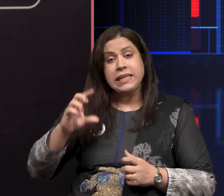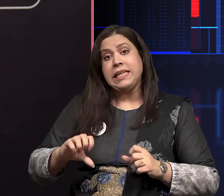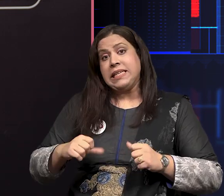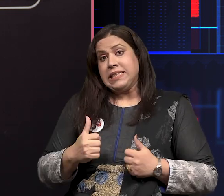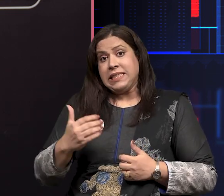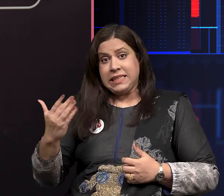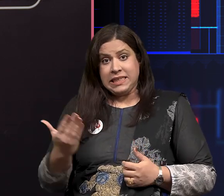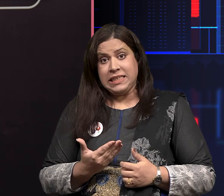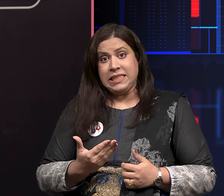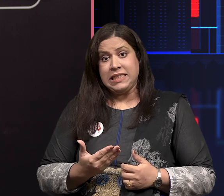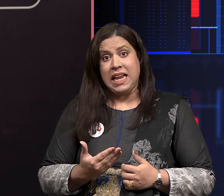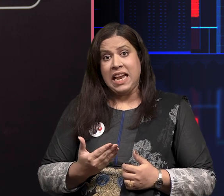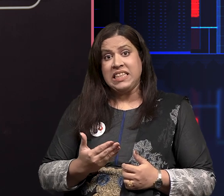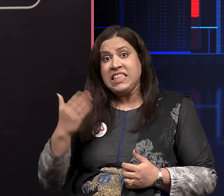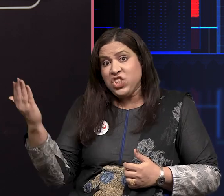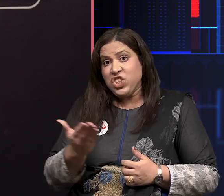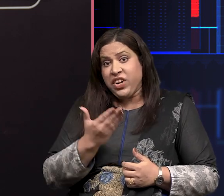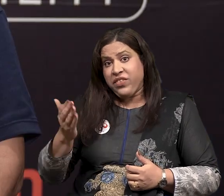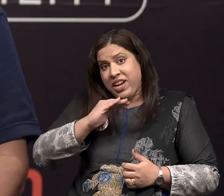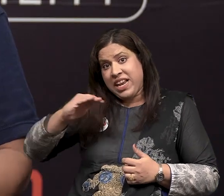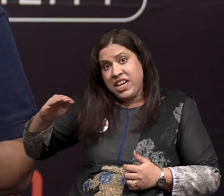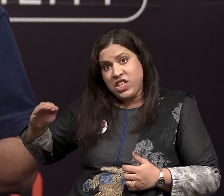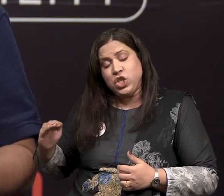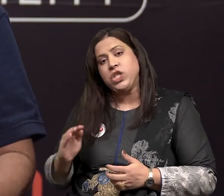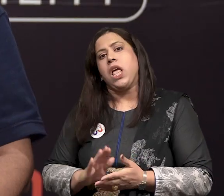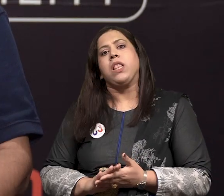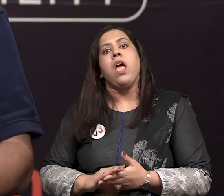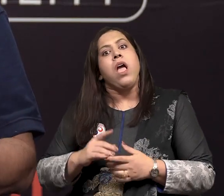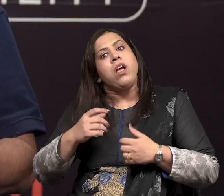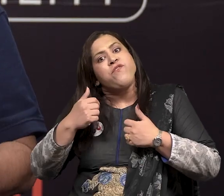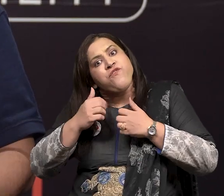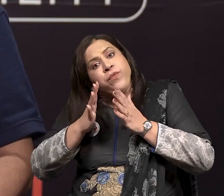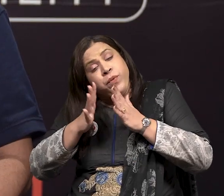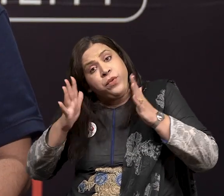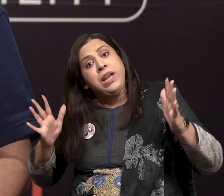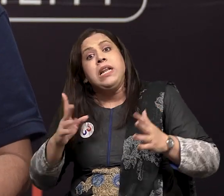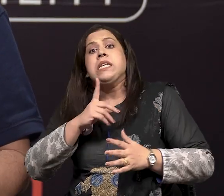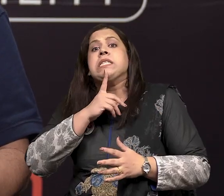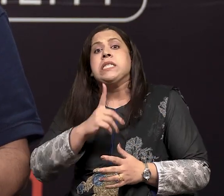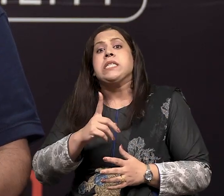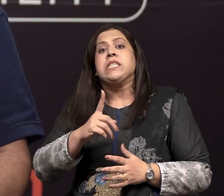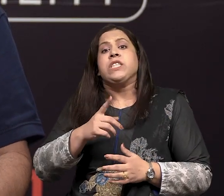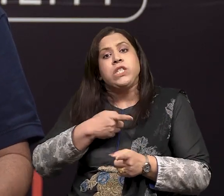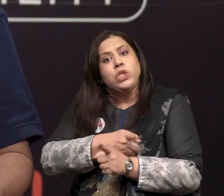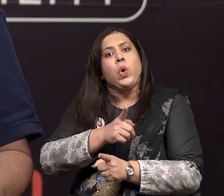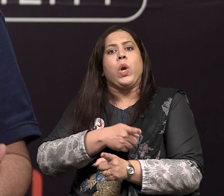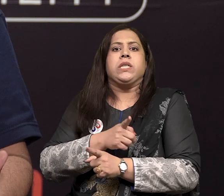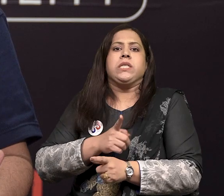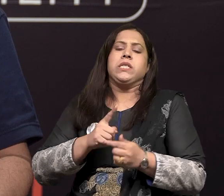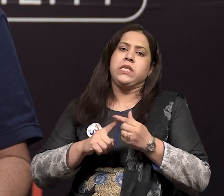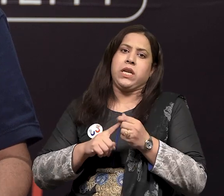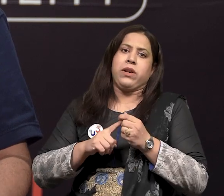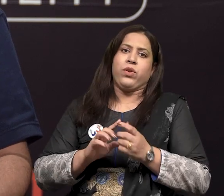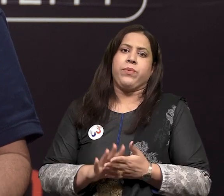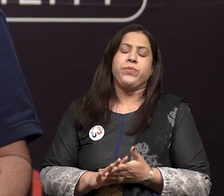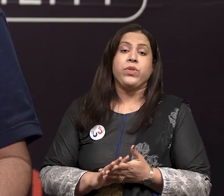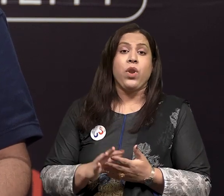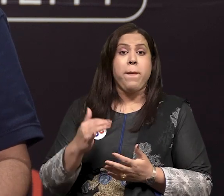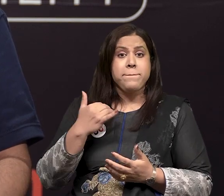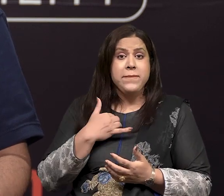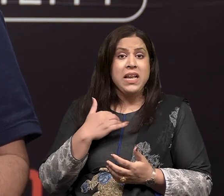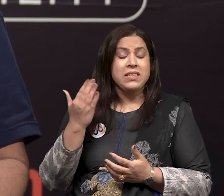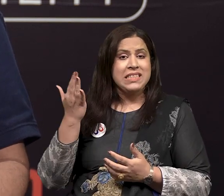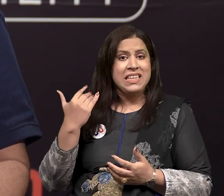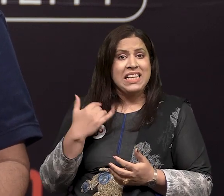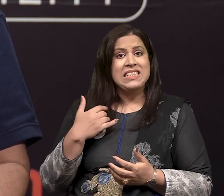generations, it really taught me a lot. तो मैंने when students come and they talk